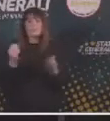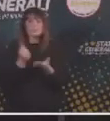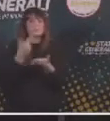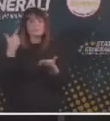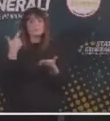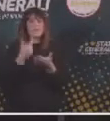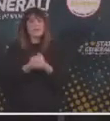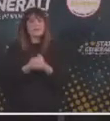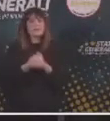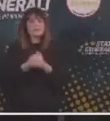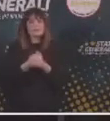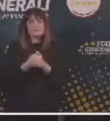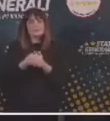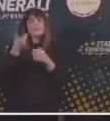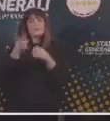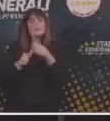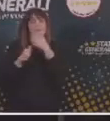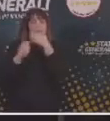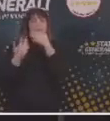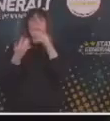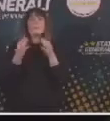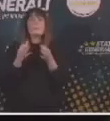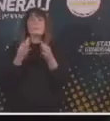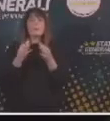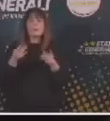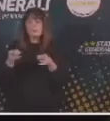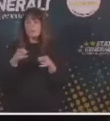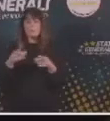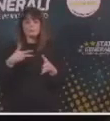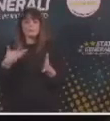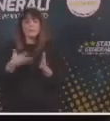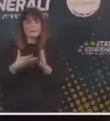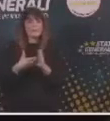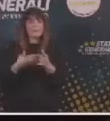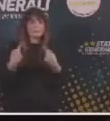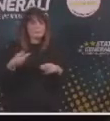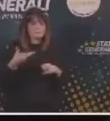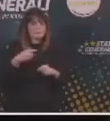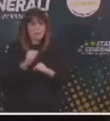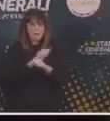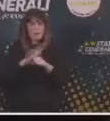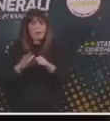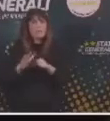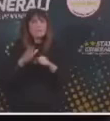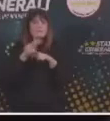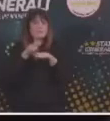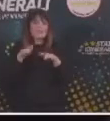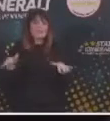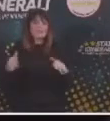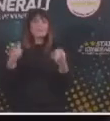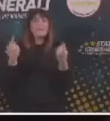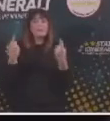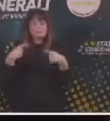è proprio nei momenti di difficoltà come quello che stiamo vivendo a causa della pandemia che una forza politica deve